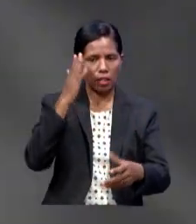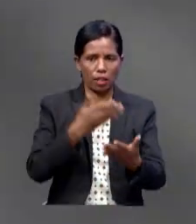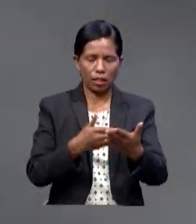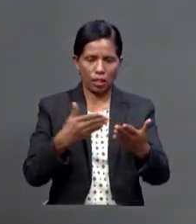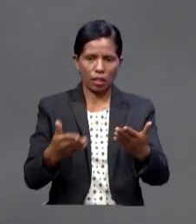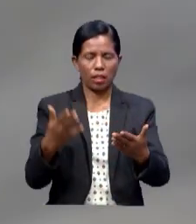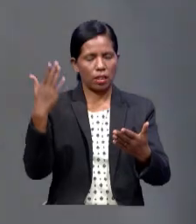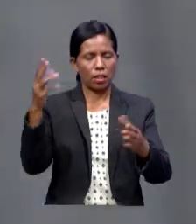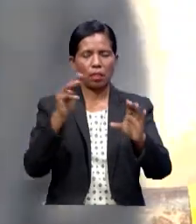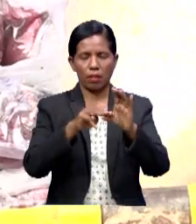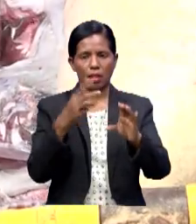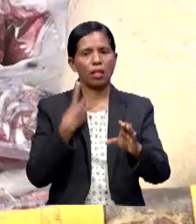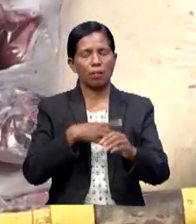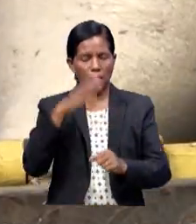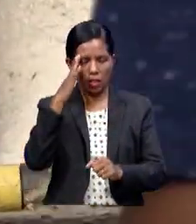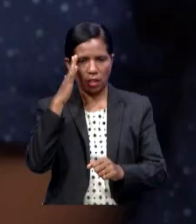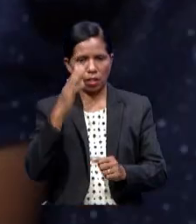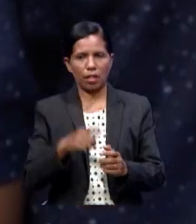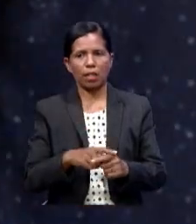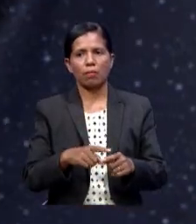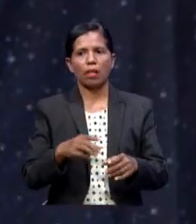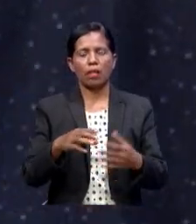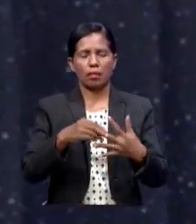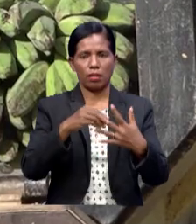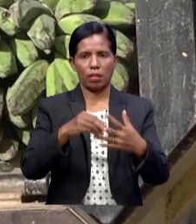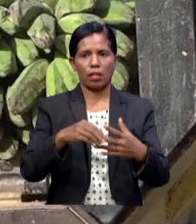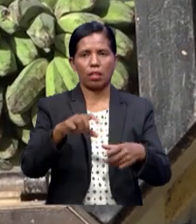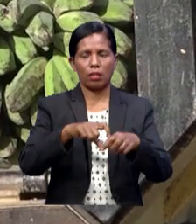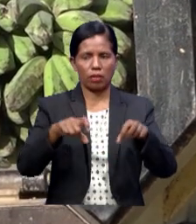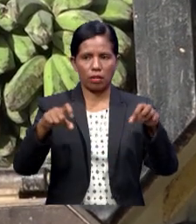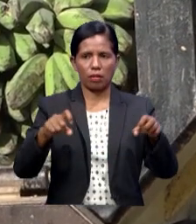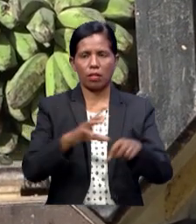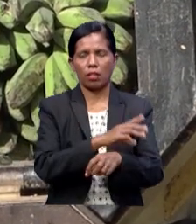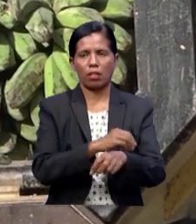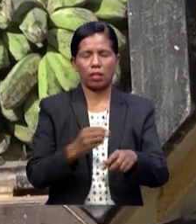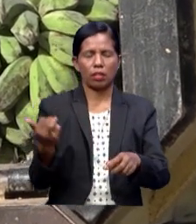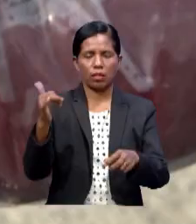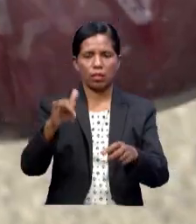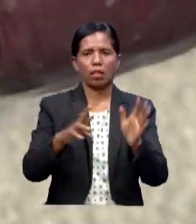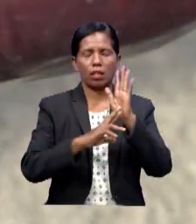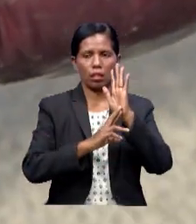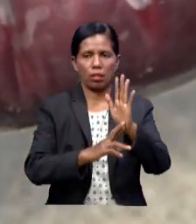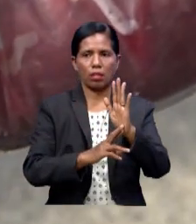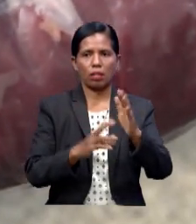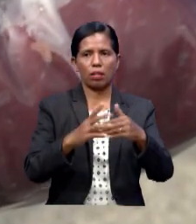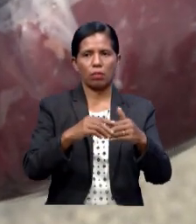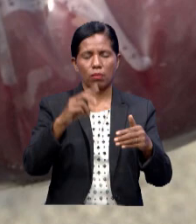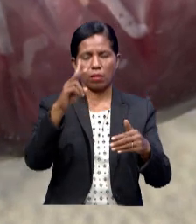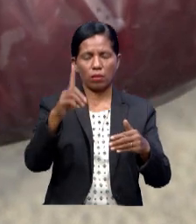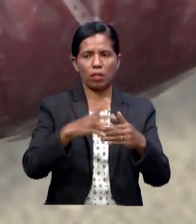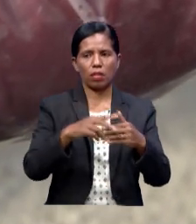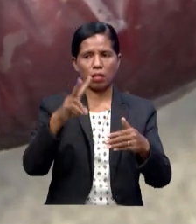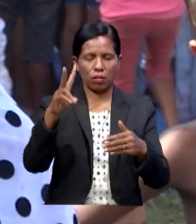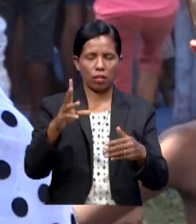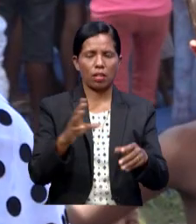presi merkadu nama hati ini helah mai plastik dia berinjela fantolu lakeru mutin fantolu sana relatori bahina ba dia $2 $3 modo kuartel